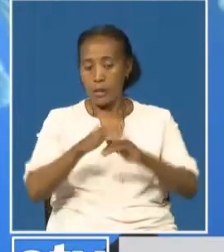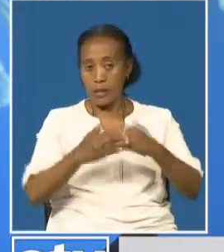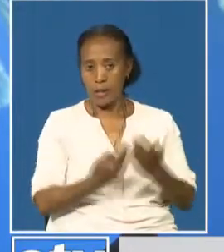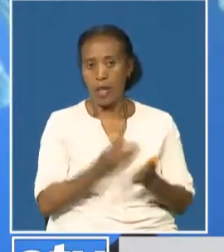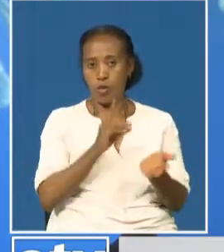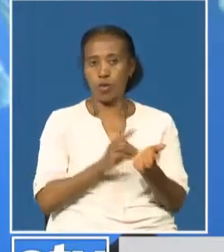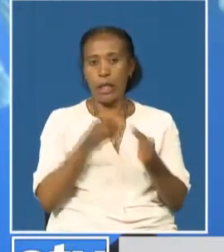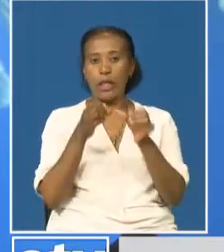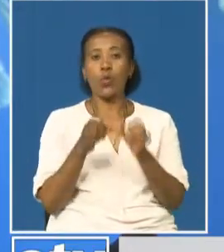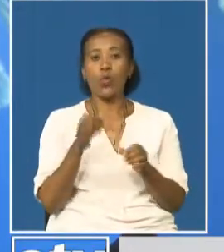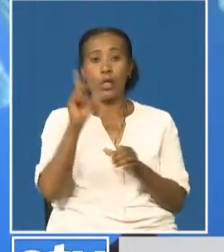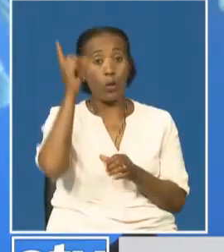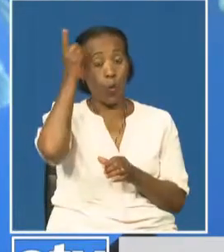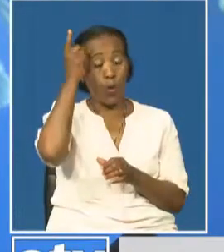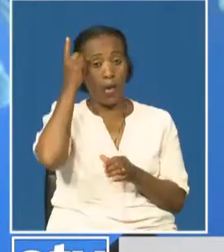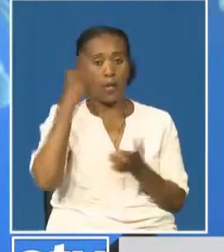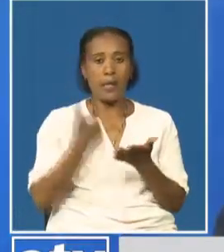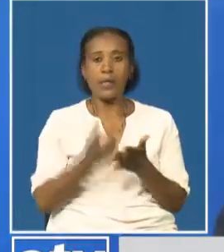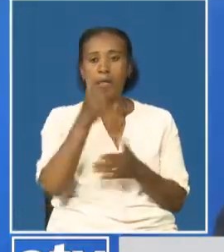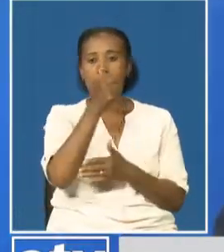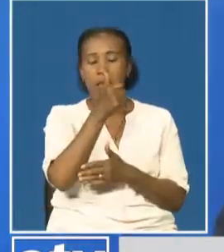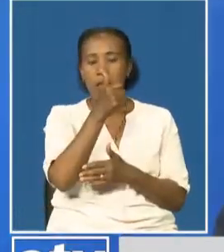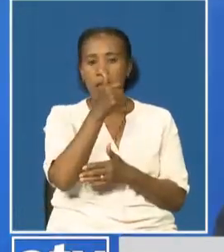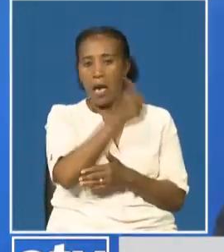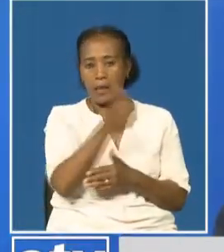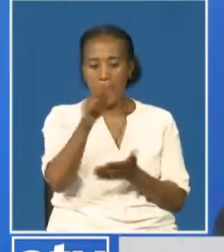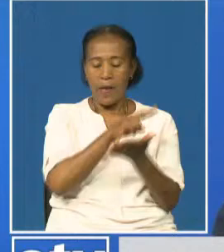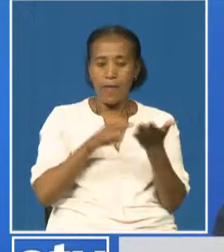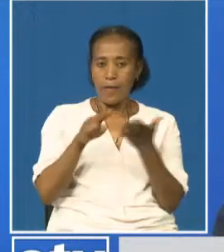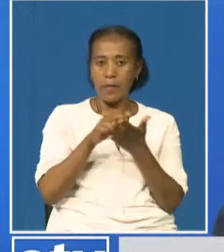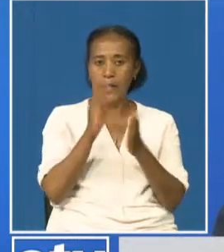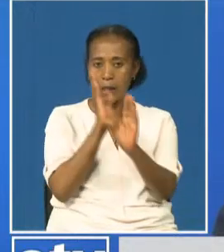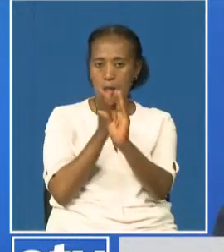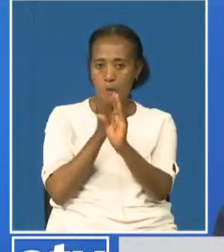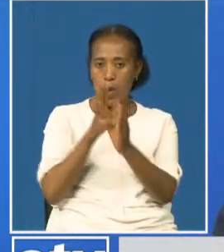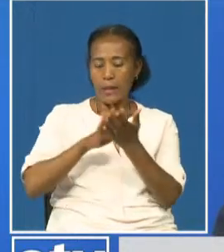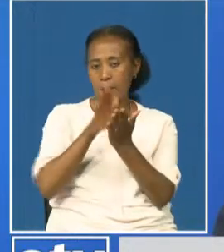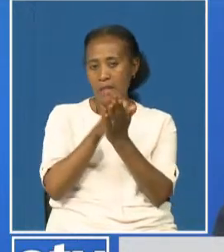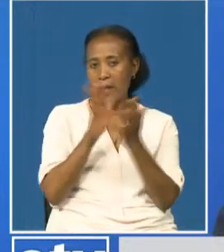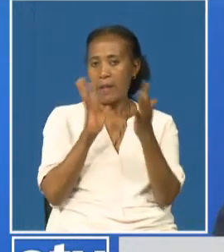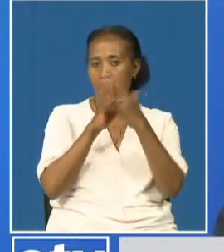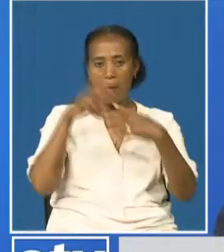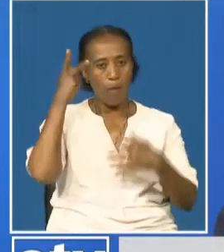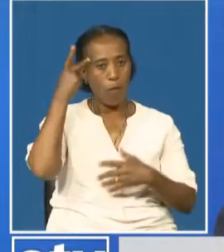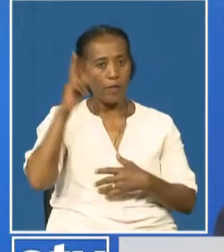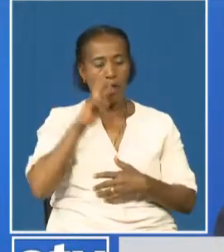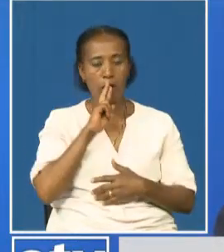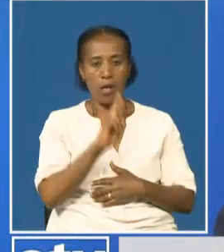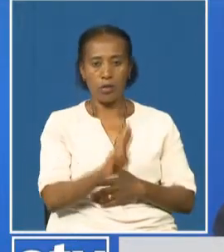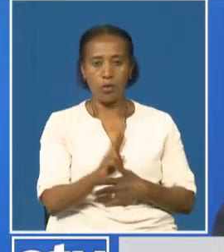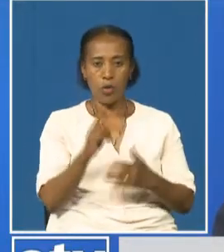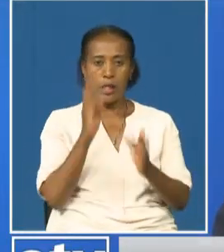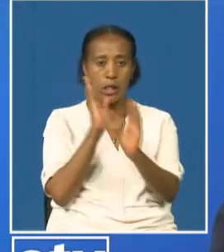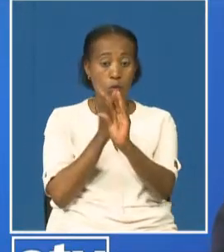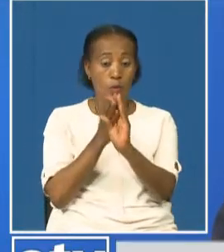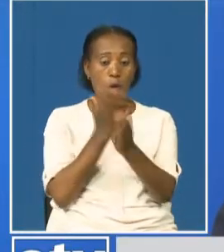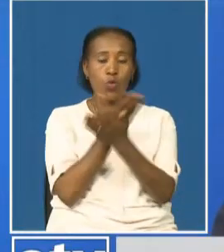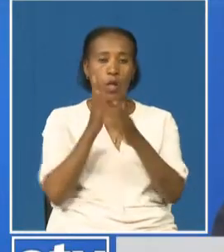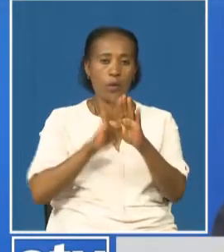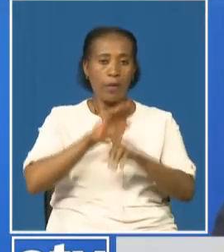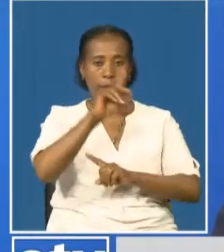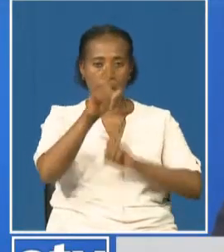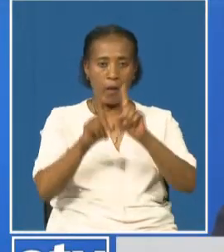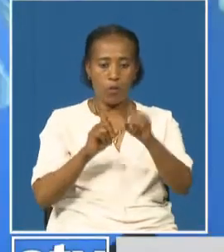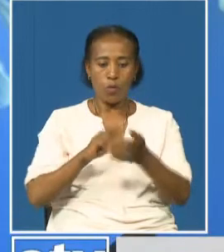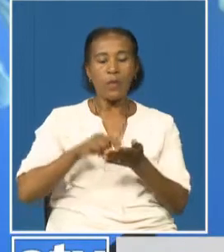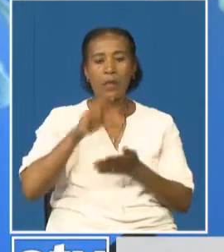እንግዳችን ዶክተር ይቆያለም ደሴ ናቸው። ዶክተር ይቆያለም በአዲስ አበባ ዩኒቨርሲቲ የስነ ልቦና ትምህርት ቤት ተባባሪ ፕሮፌሰር ናቸው። በስነ ልቦናዊ ጉዳዮች ላይ